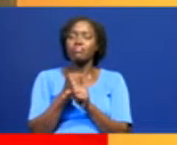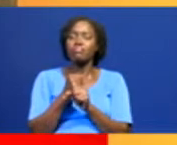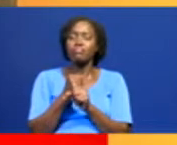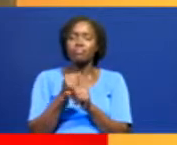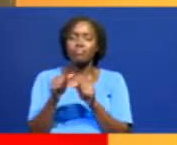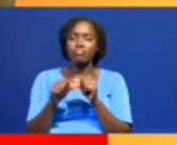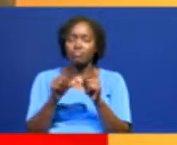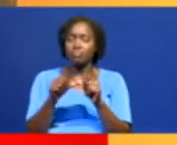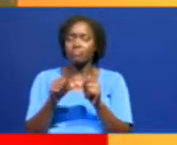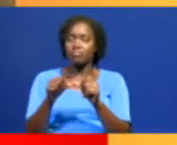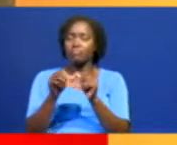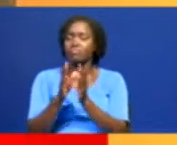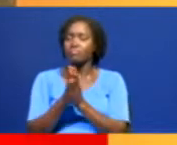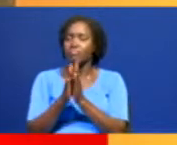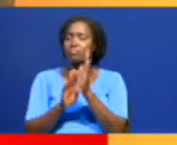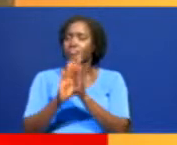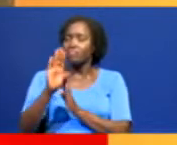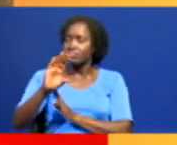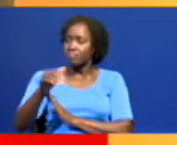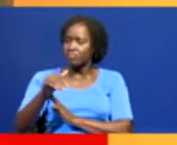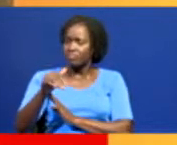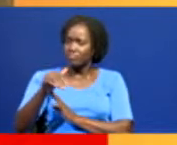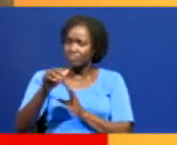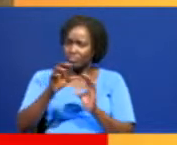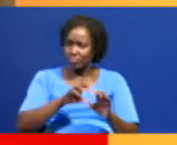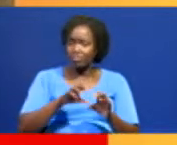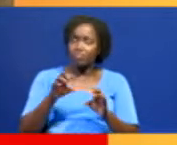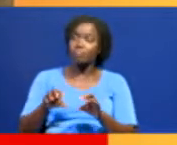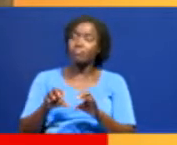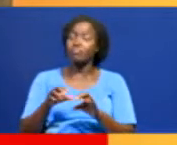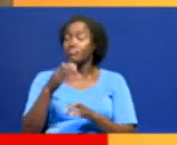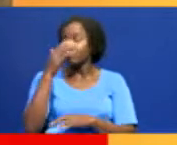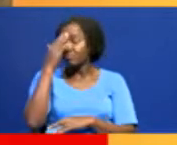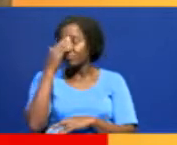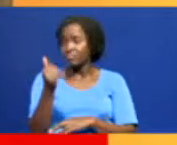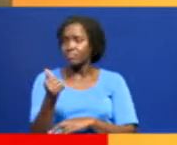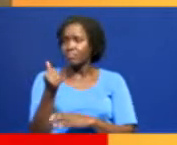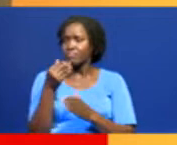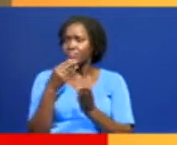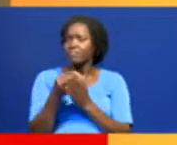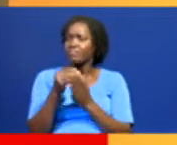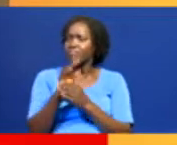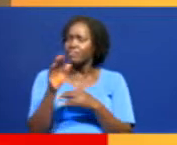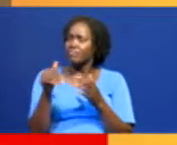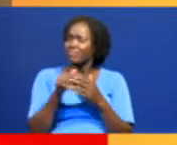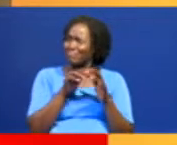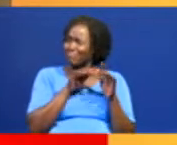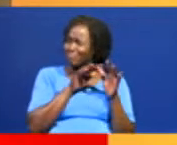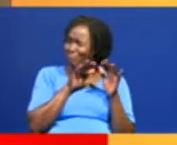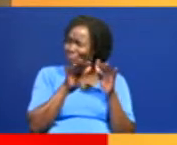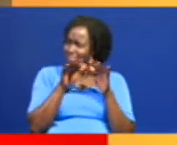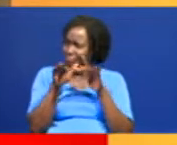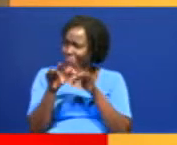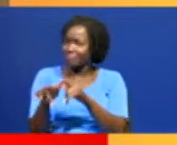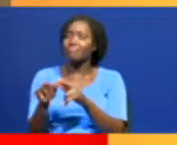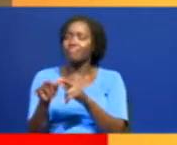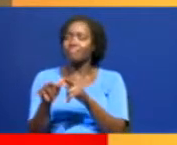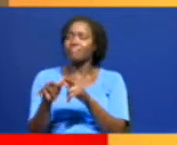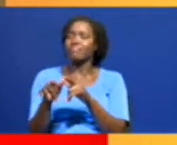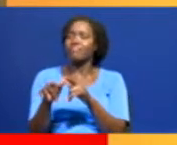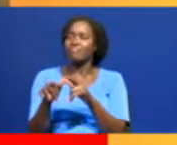kuendelesha county. Kwa hivyo county zinaumia, mimi nasema hivyo, kwa sababu pesa zote zinaenda zile zote,